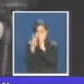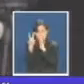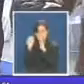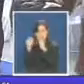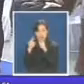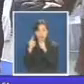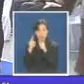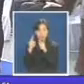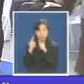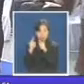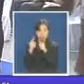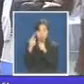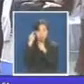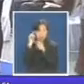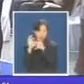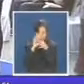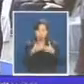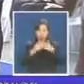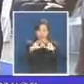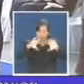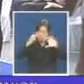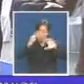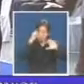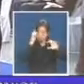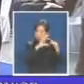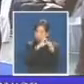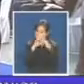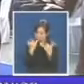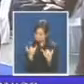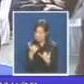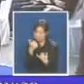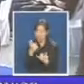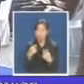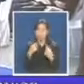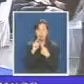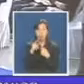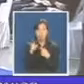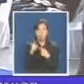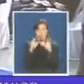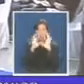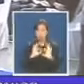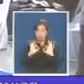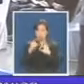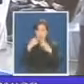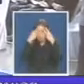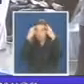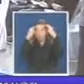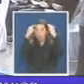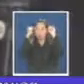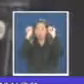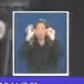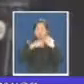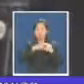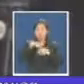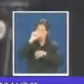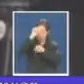อย่างนั้นเนี่ยท่านเห็นควรจะนำมาสู่การเลือกตั้งคราวนี้หรือเปล่านะครับและท่านควรที่จะประกาศเลยไหมว่าน่าจะเป็นสัจจาบันใน